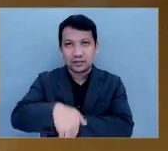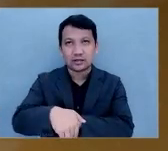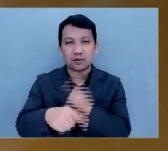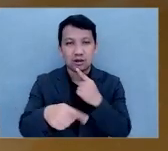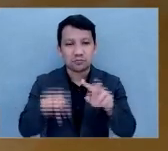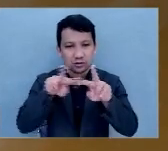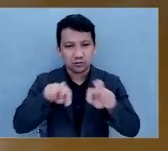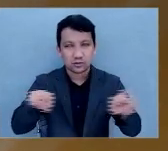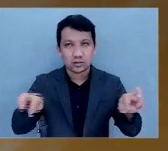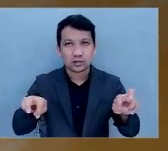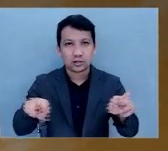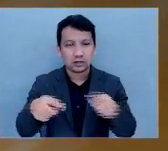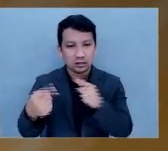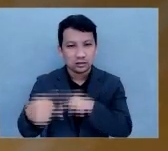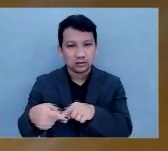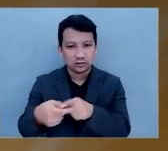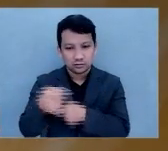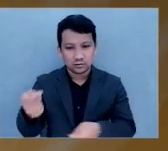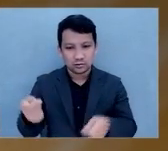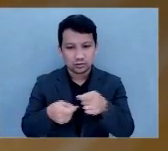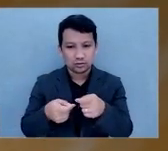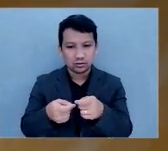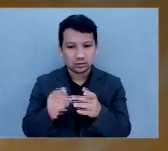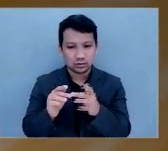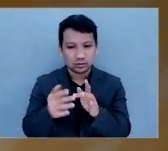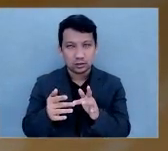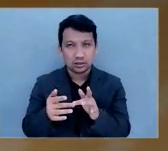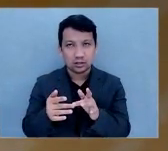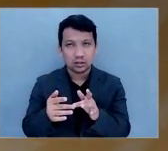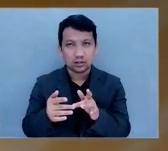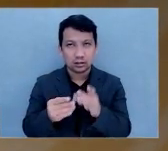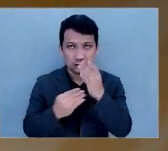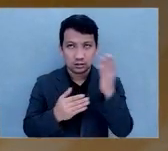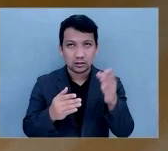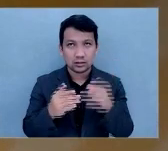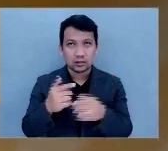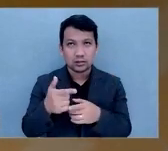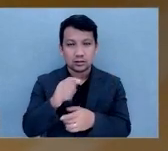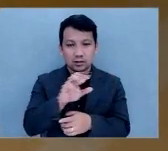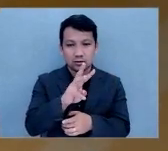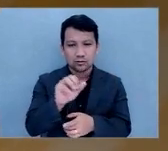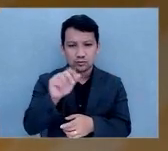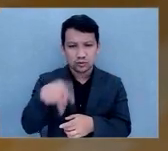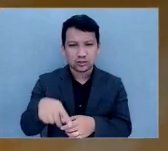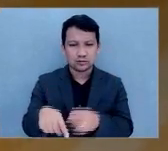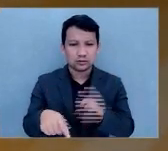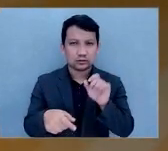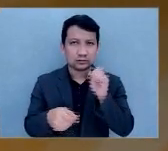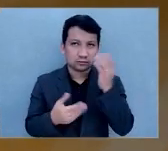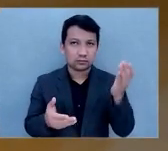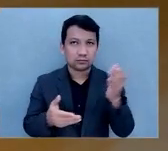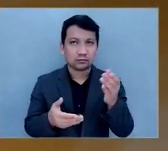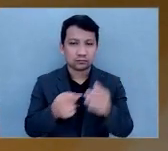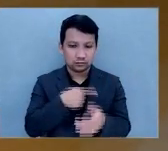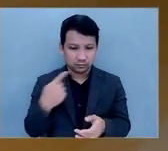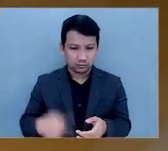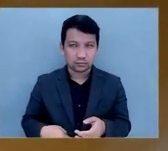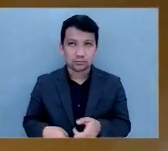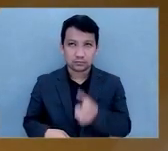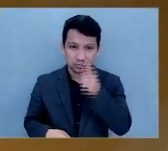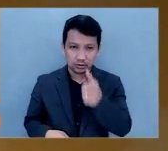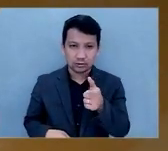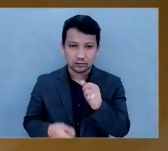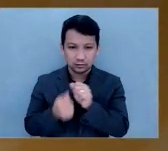imbestigasyon nangyayari ang transaksyon online ia-add sa group chat ng WhatsApp o telegram ang mga parokyanong pawang Chinese